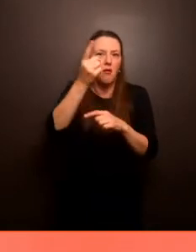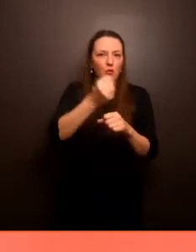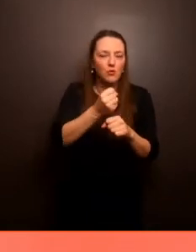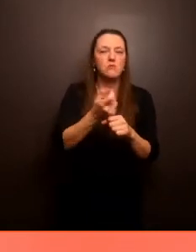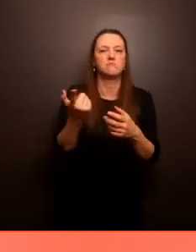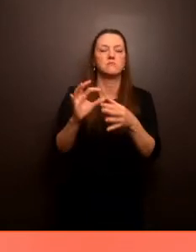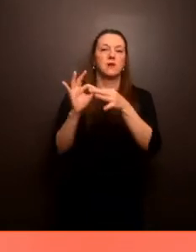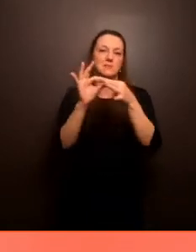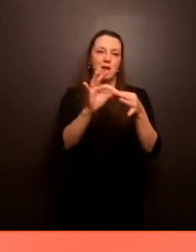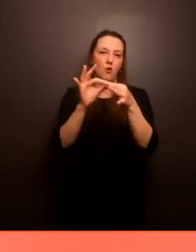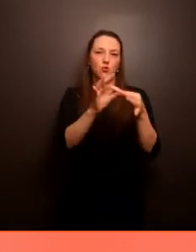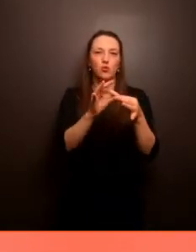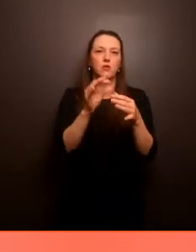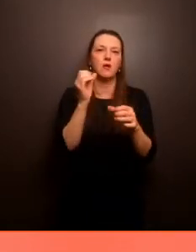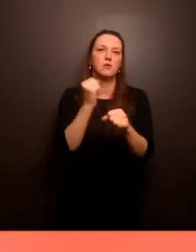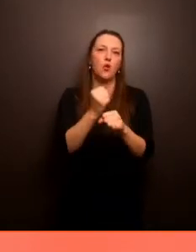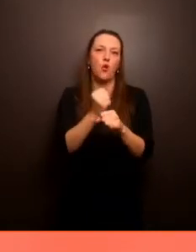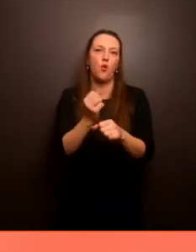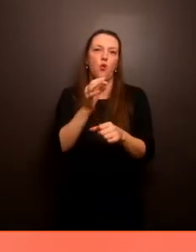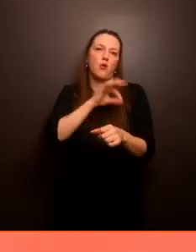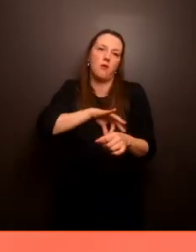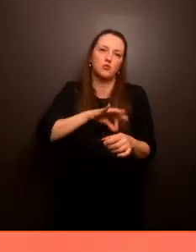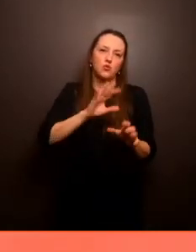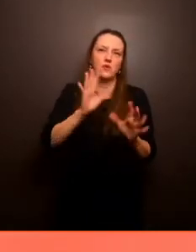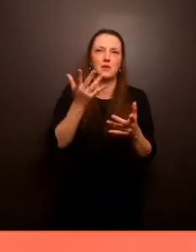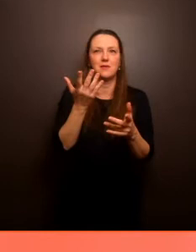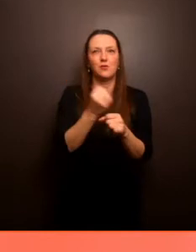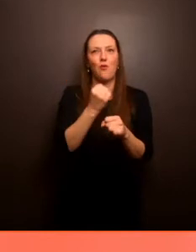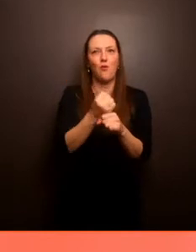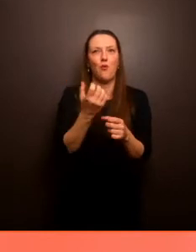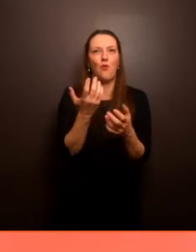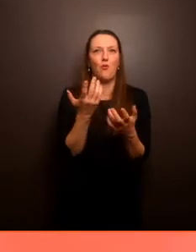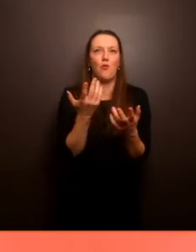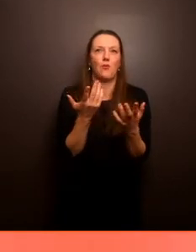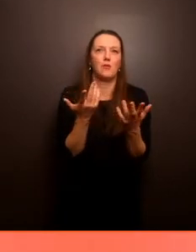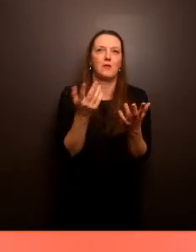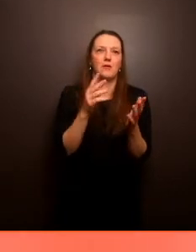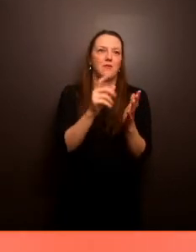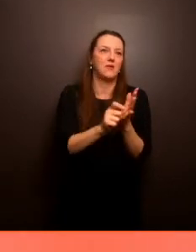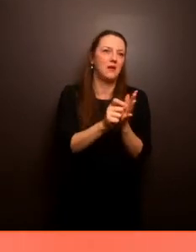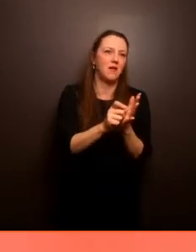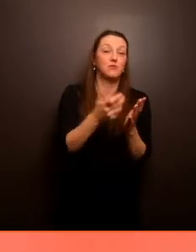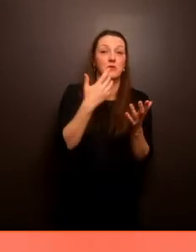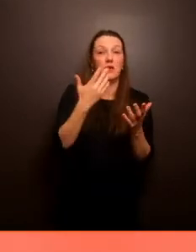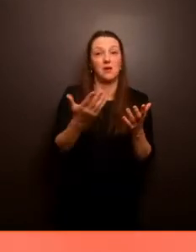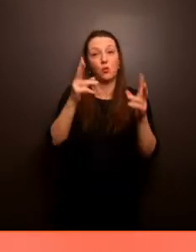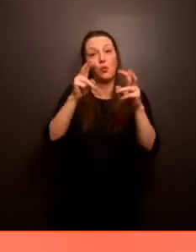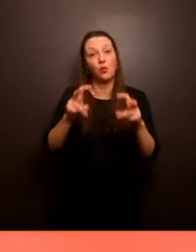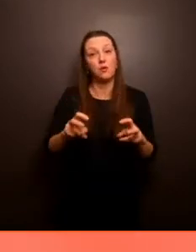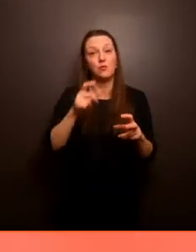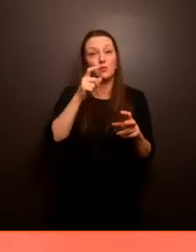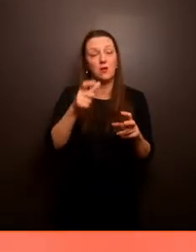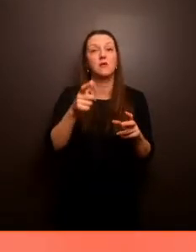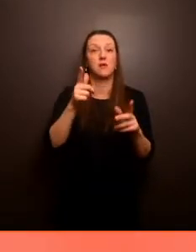uuringud tegelikult kinnitavad ja inimesed kinnitavad, et tõepoolest kaugtöö, ehk siis töökodukontoris, tähendab